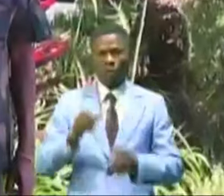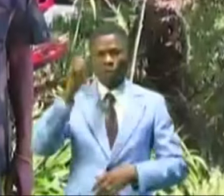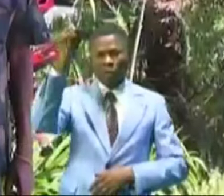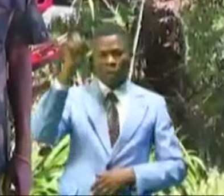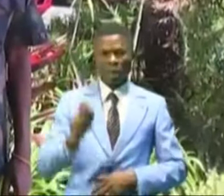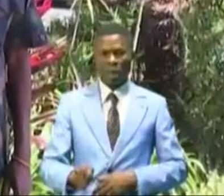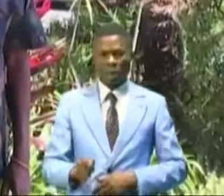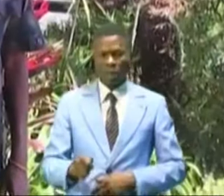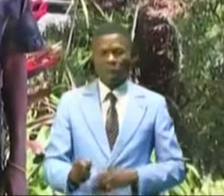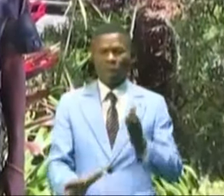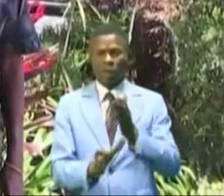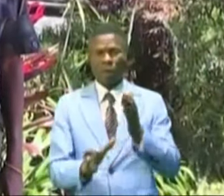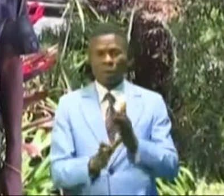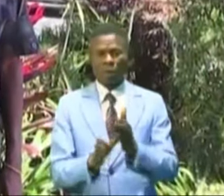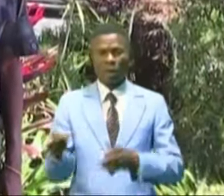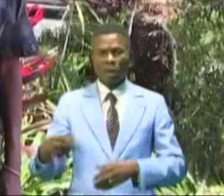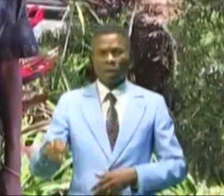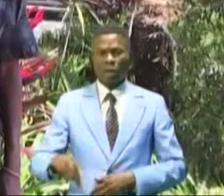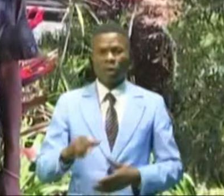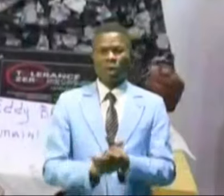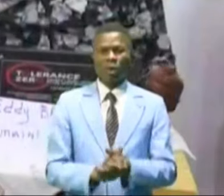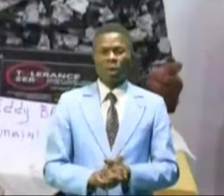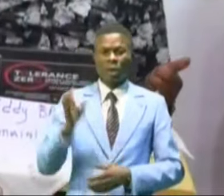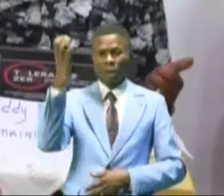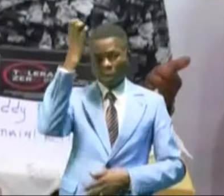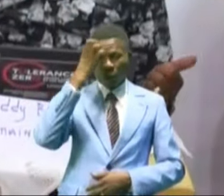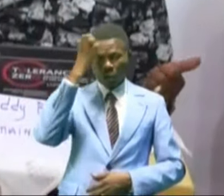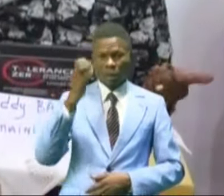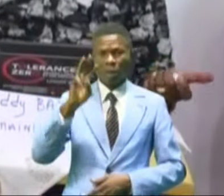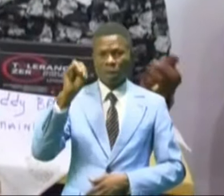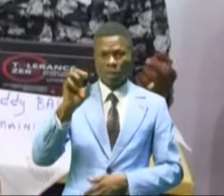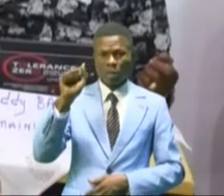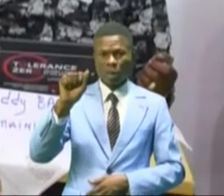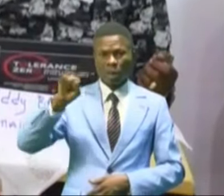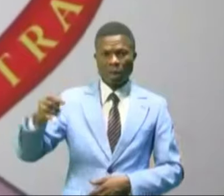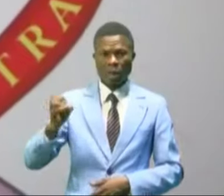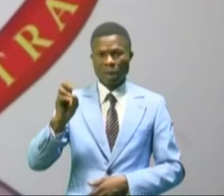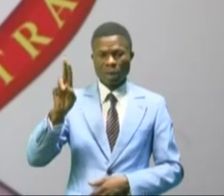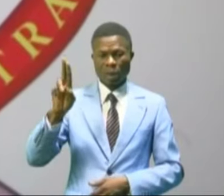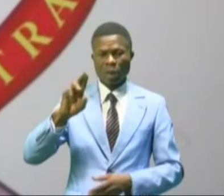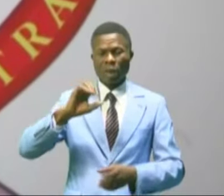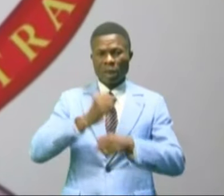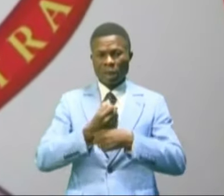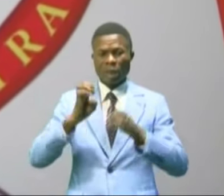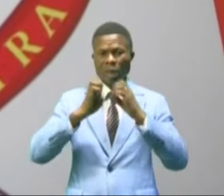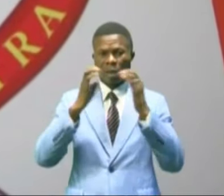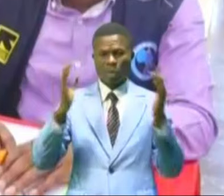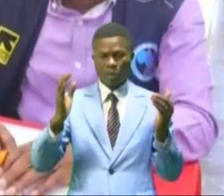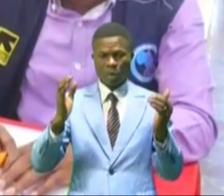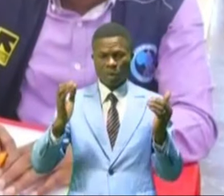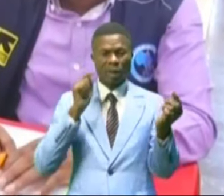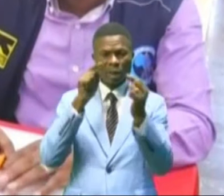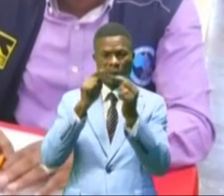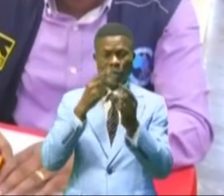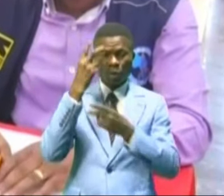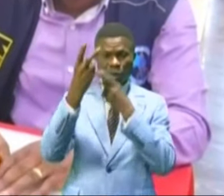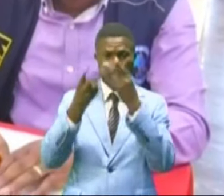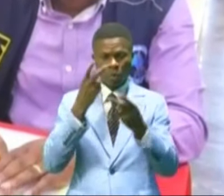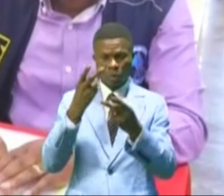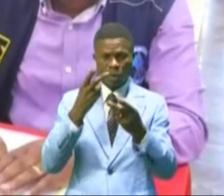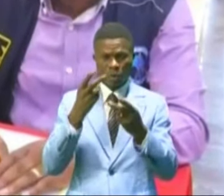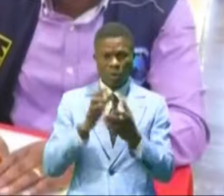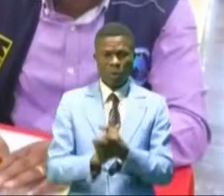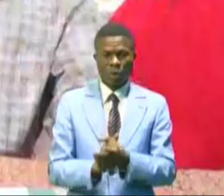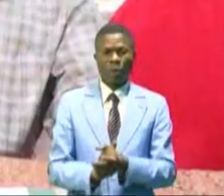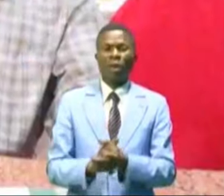militaire ad intérim de la province, le général-major Peter Chirimwami Nkuba, pour la restauration de la paix. Voilà l'objet de la visite effectuée